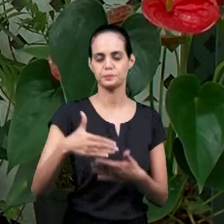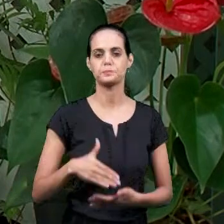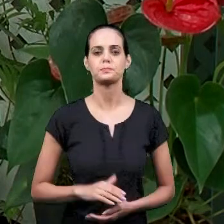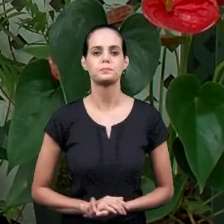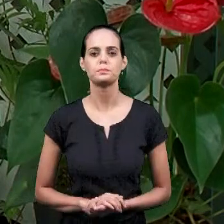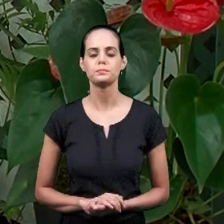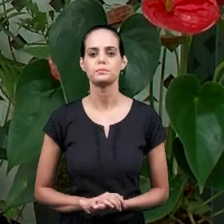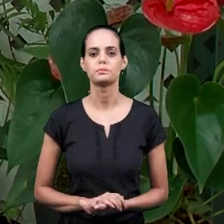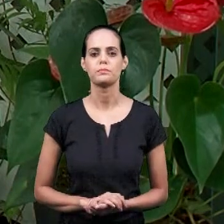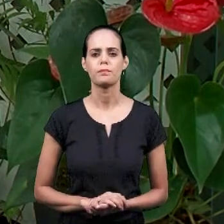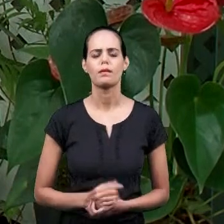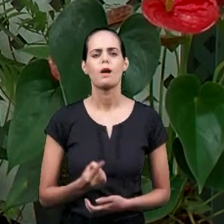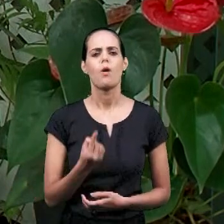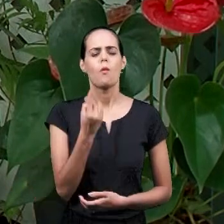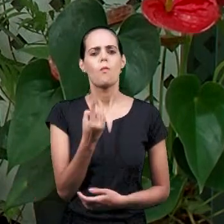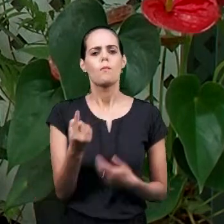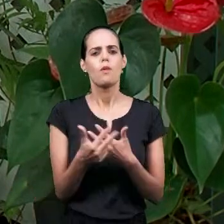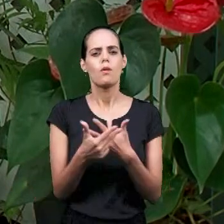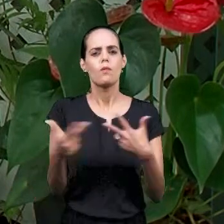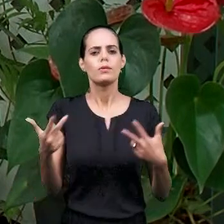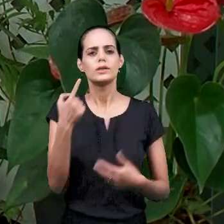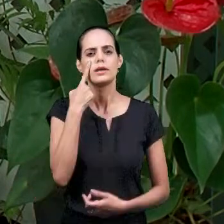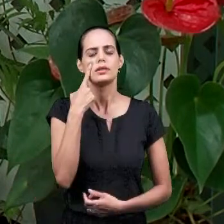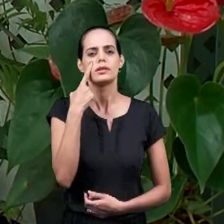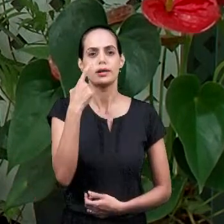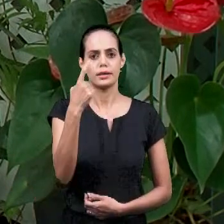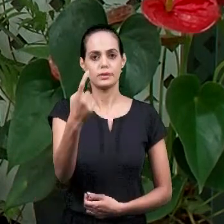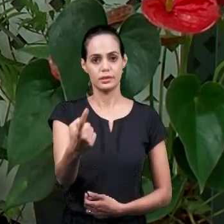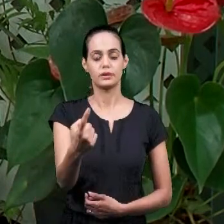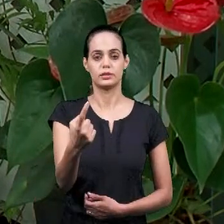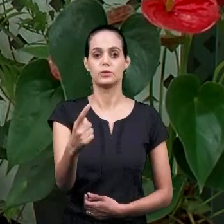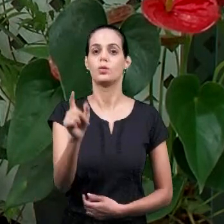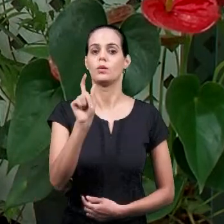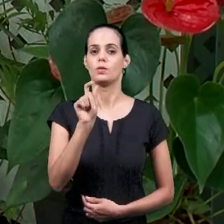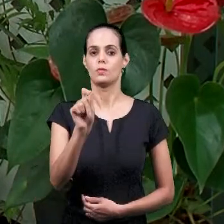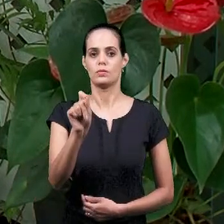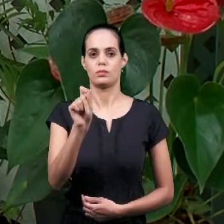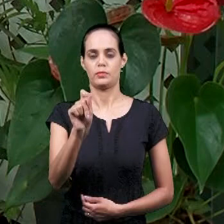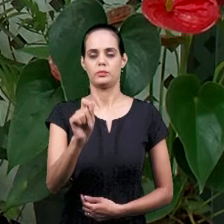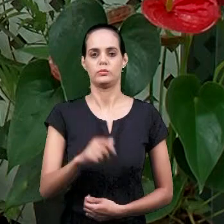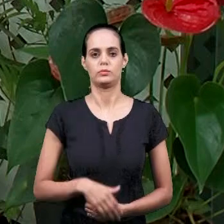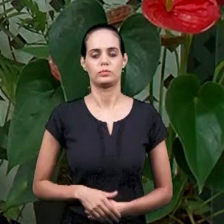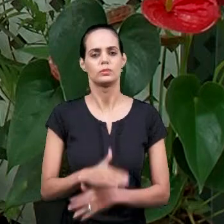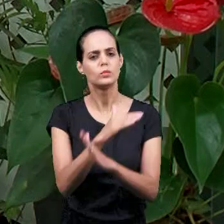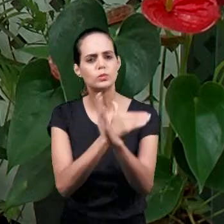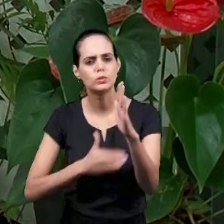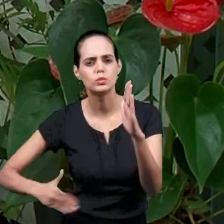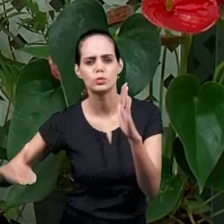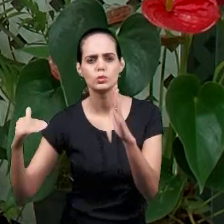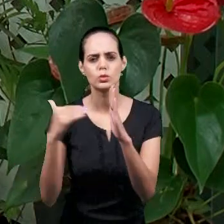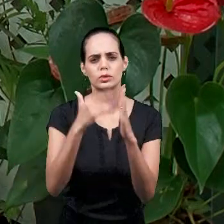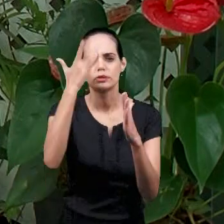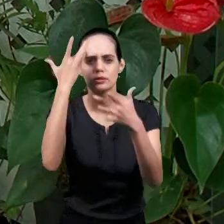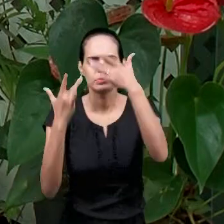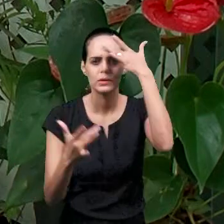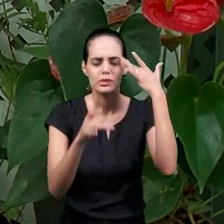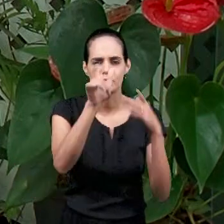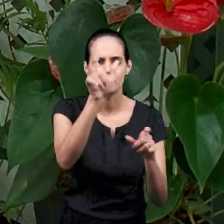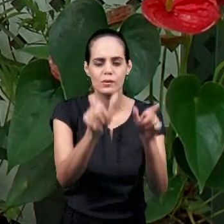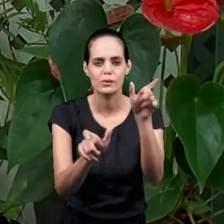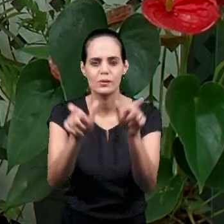Un fait intéressant, une chose intéressante ici, c'est que tous les